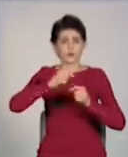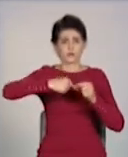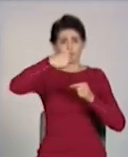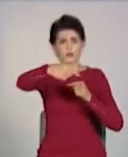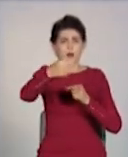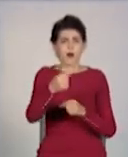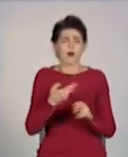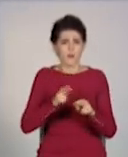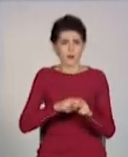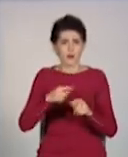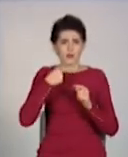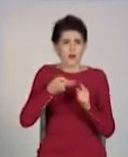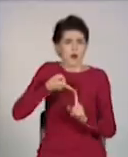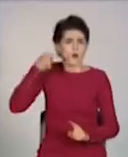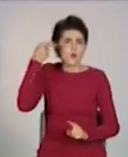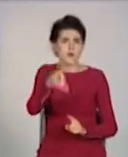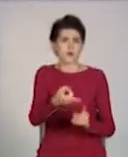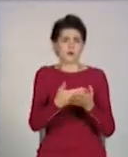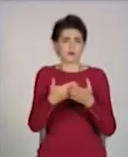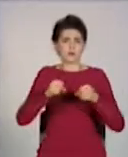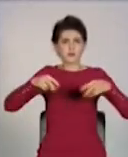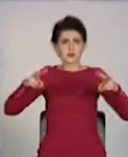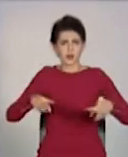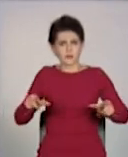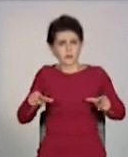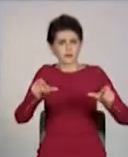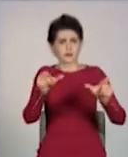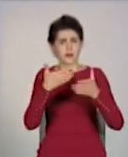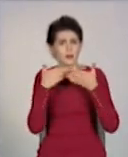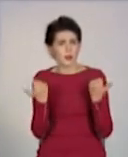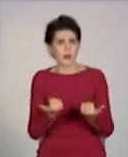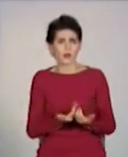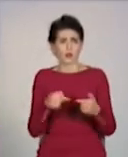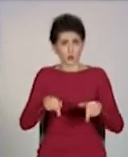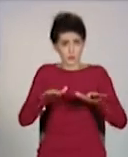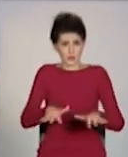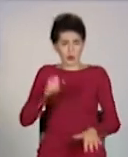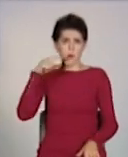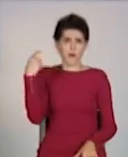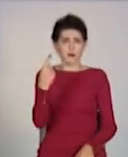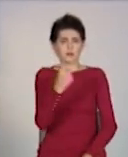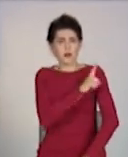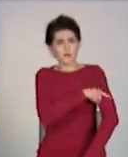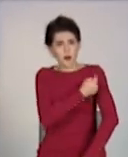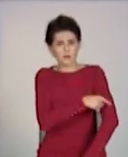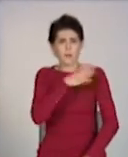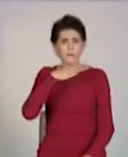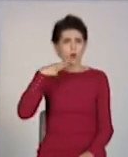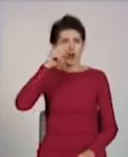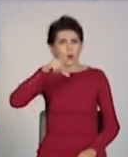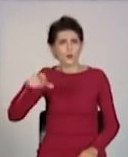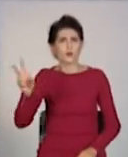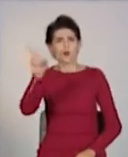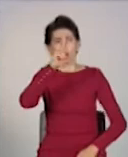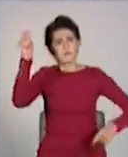й подекуди тротуари не прокладені. Тут обласна лікарня, люди їдуть іногородні, їдуть з дітьми,